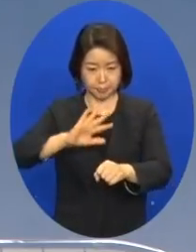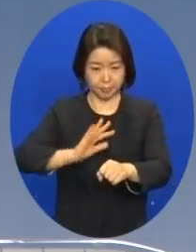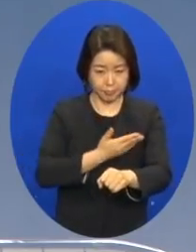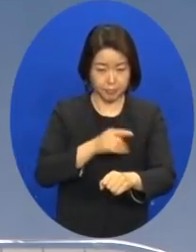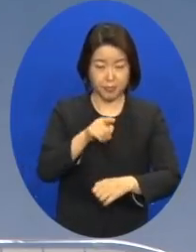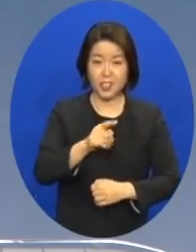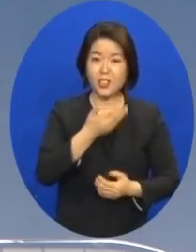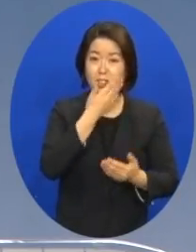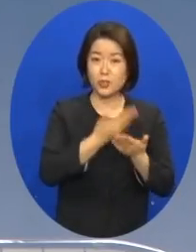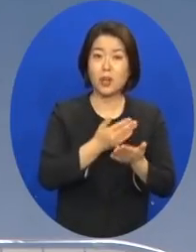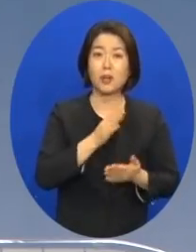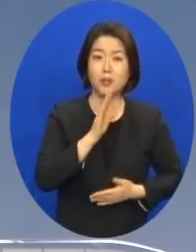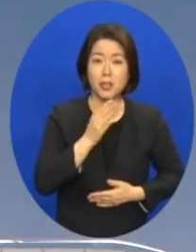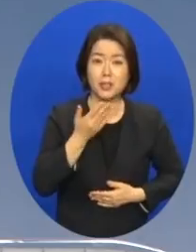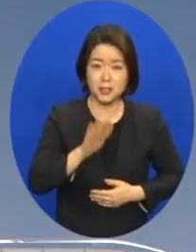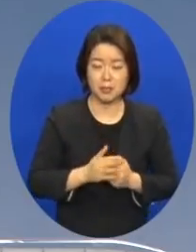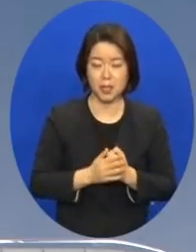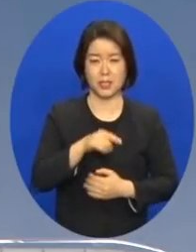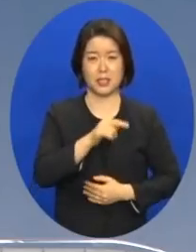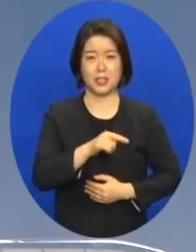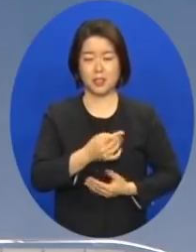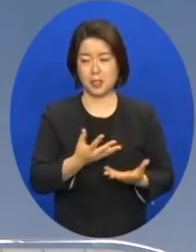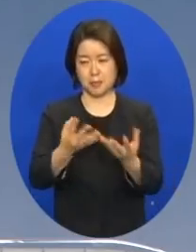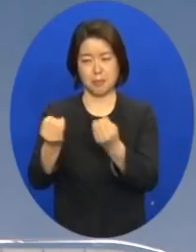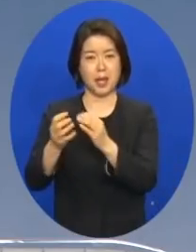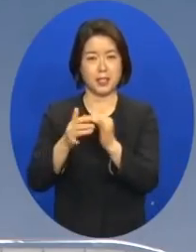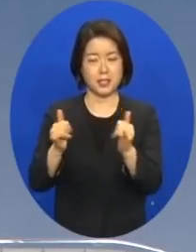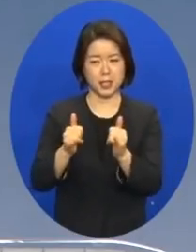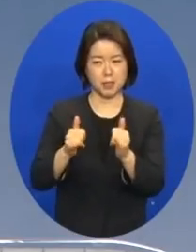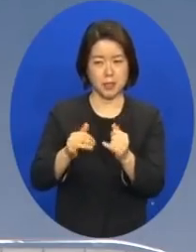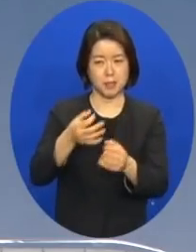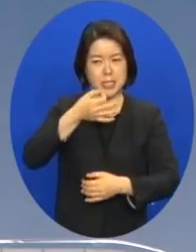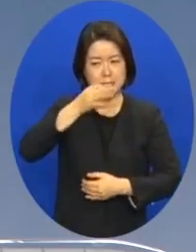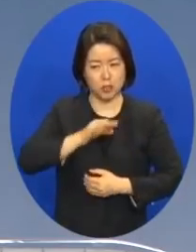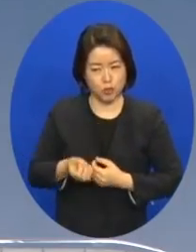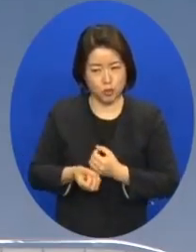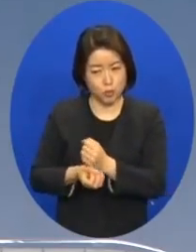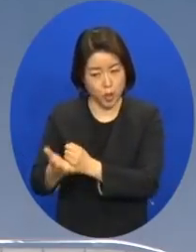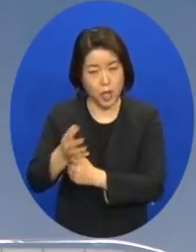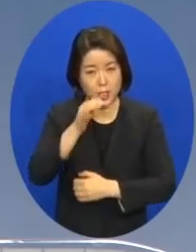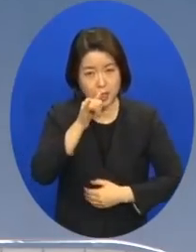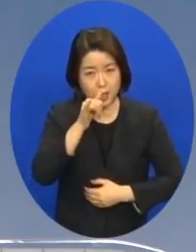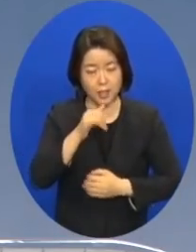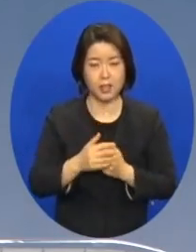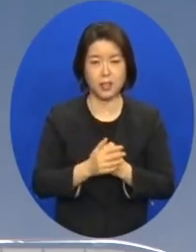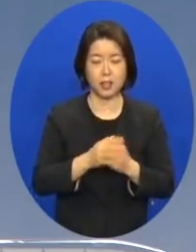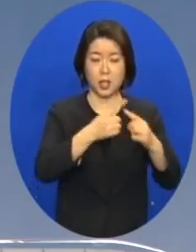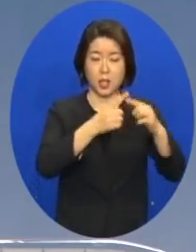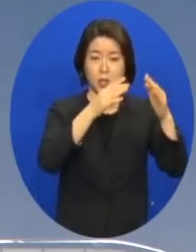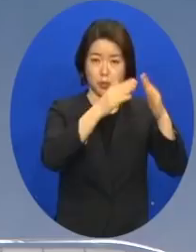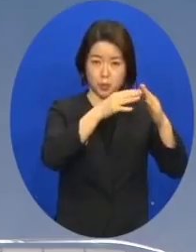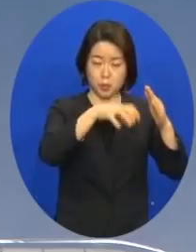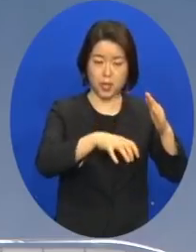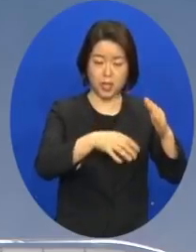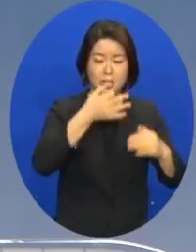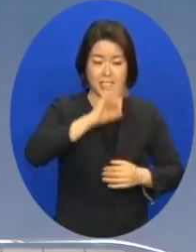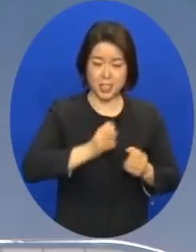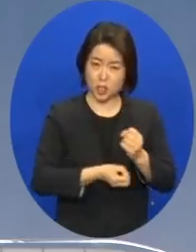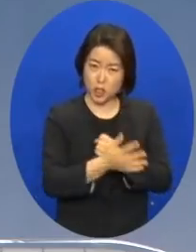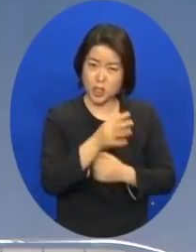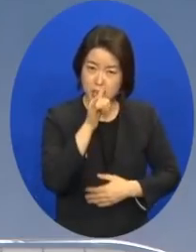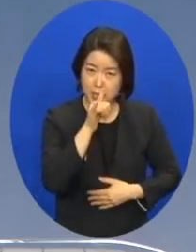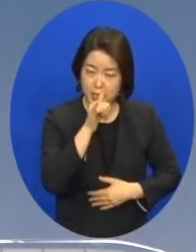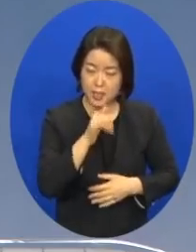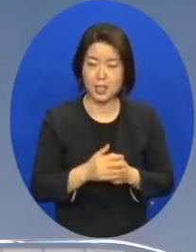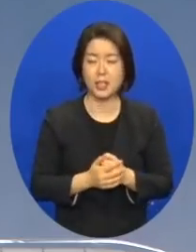중요하지만 이것이 많은 사람들에게 덕이 되느냐, 교회의 유익이 되느냐, 이